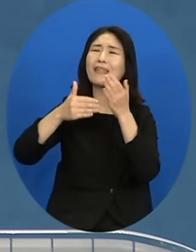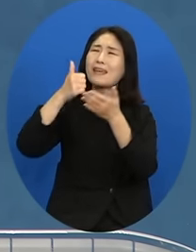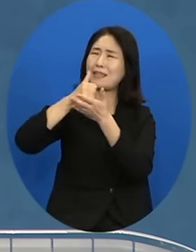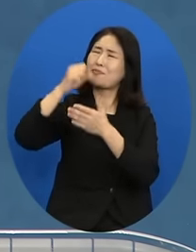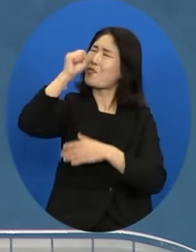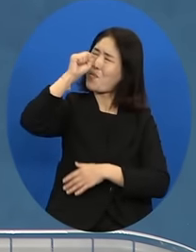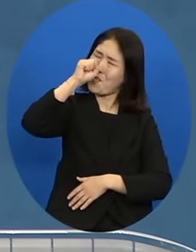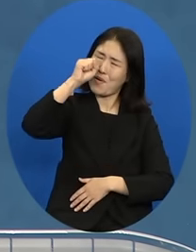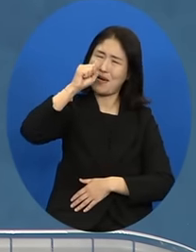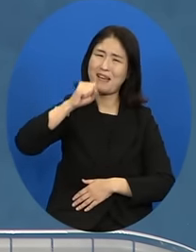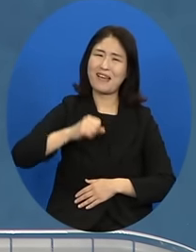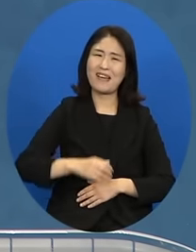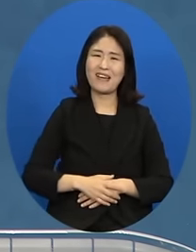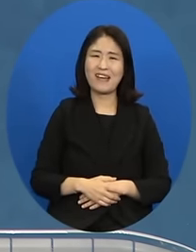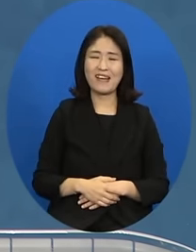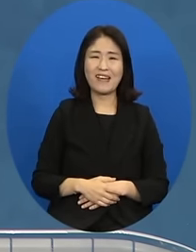좋아요.